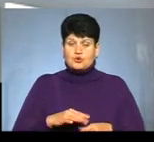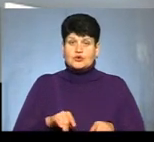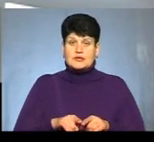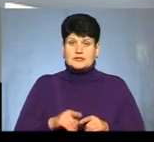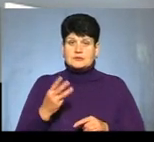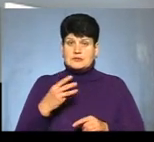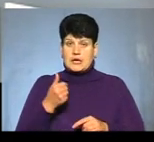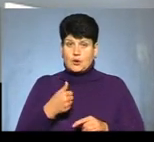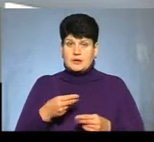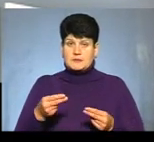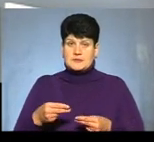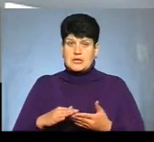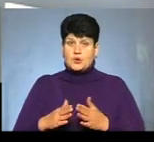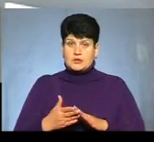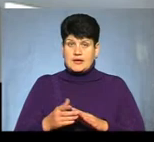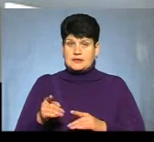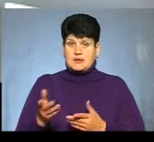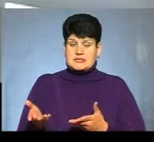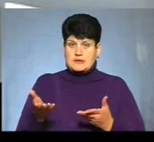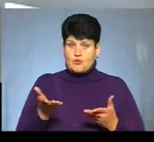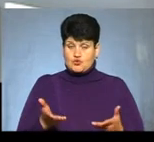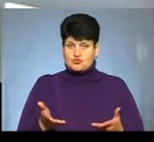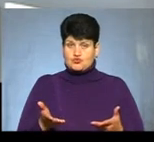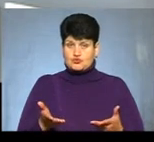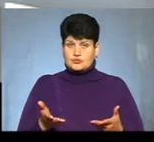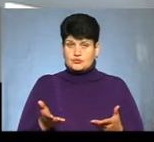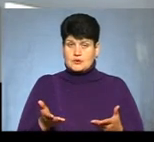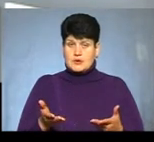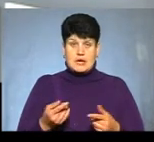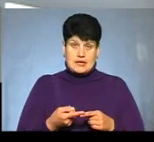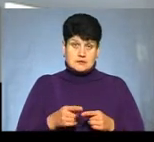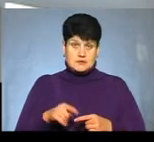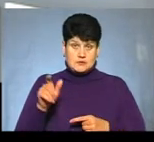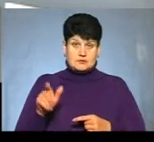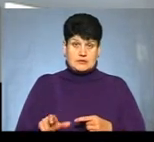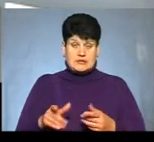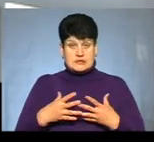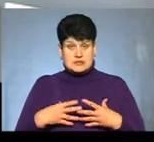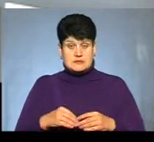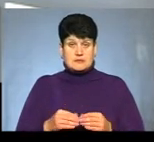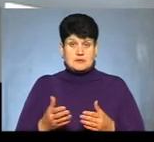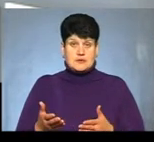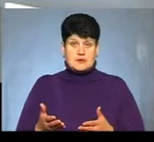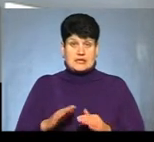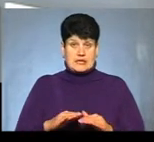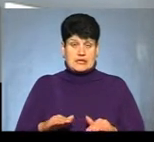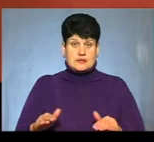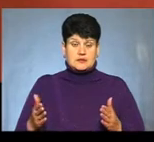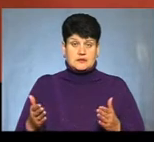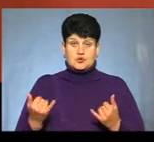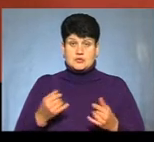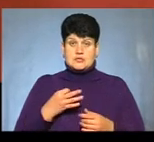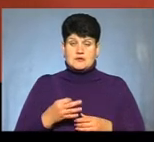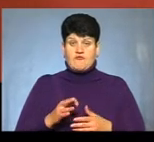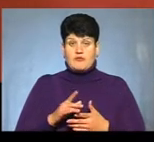це було так, що на 3 роки підписали контракт, а потім тебе запрошують актора. А це людська доля, а це сім'я, це родина,